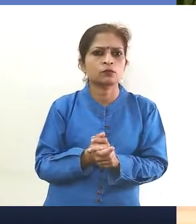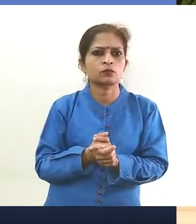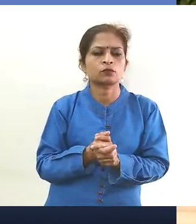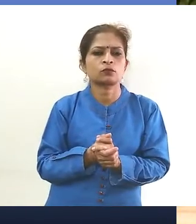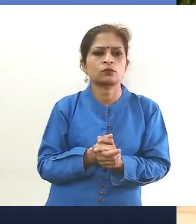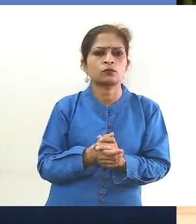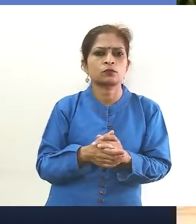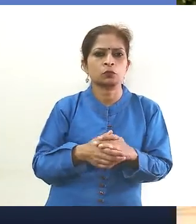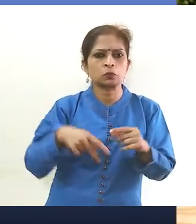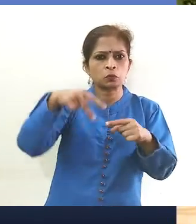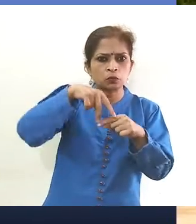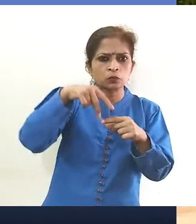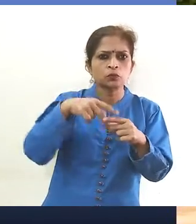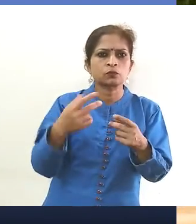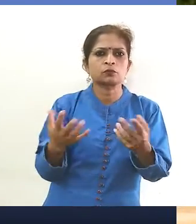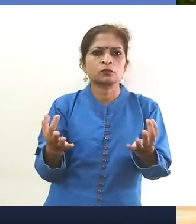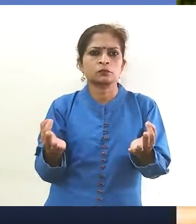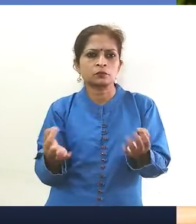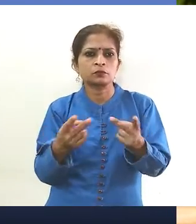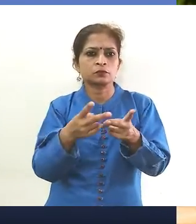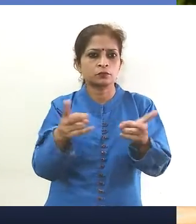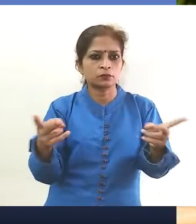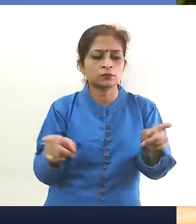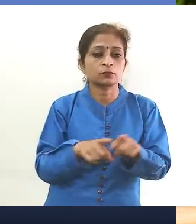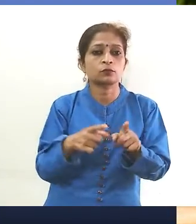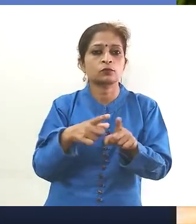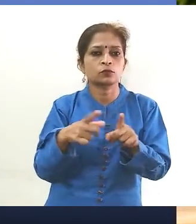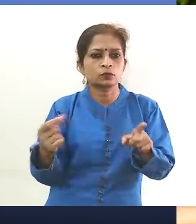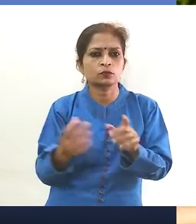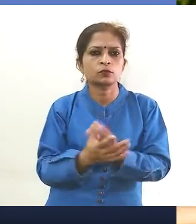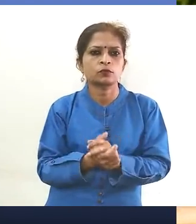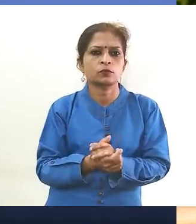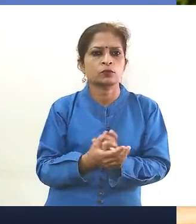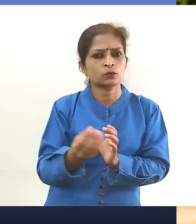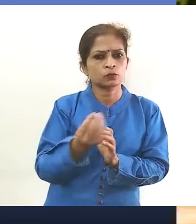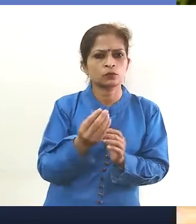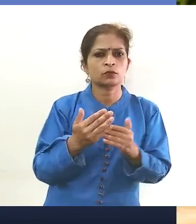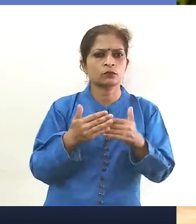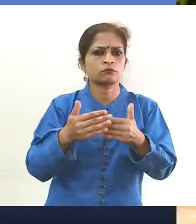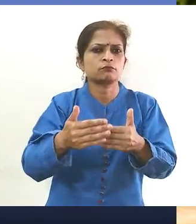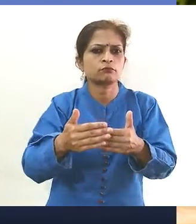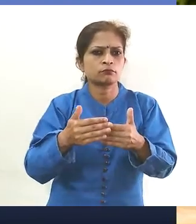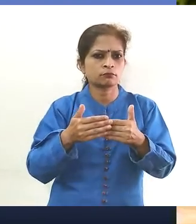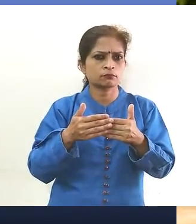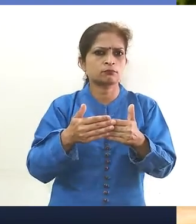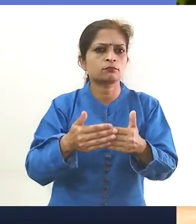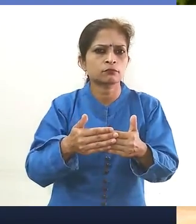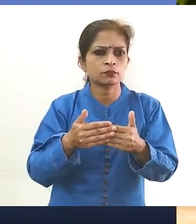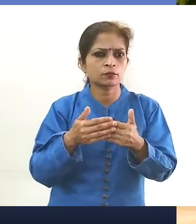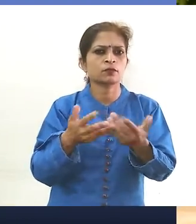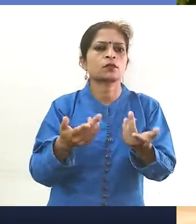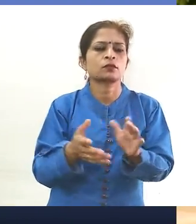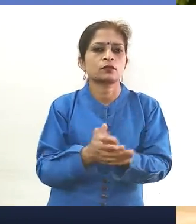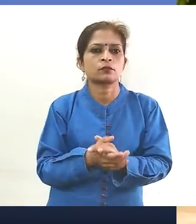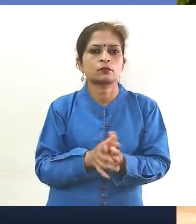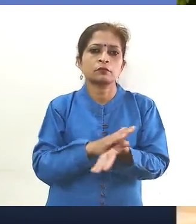ऐसे थोड़े रिलैक्स हो जाते हैं, इससे ऐसे आगे पीछे थोड़े झुक लिए,